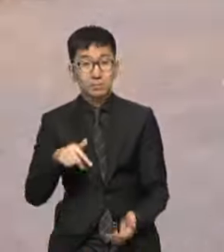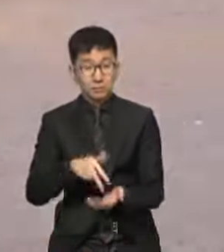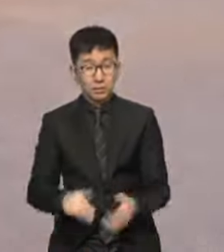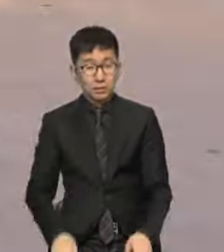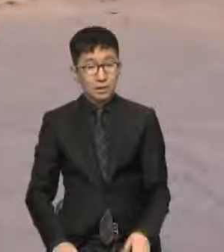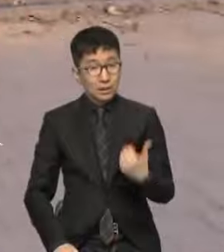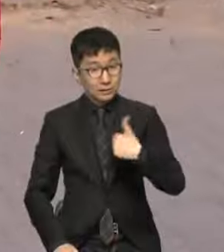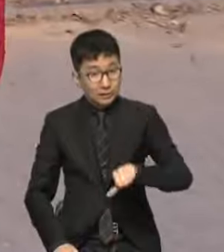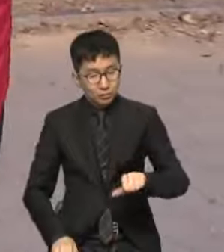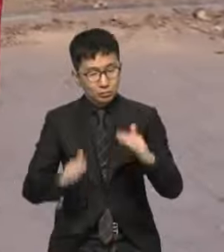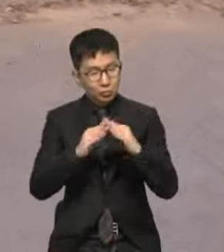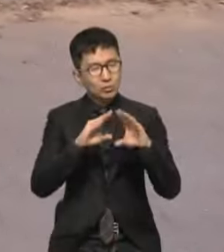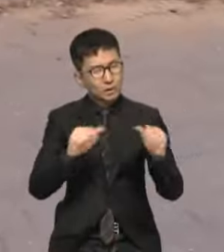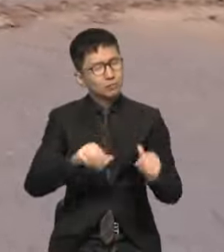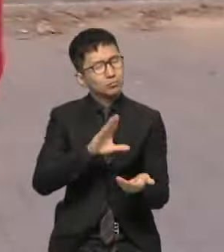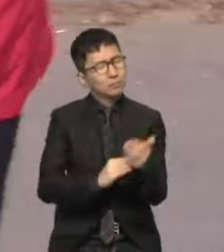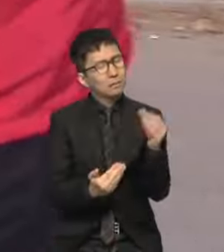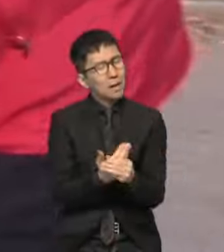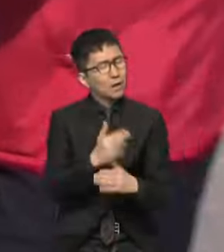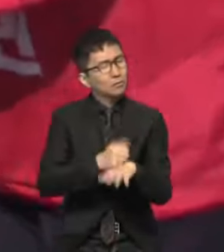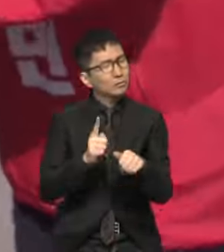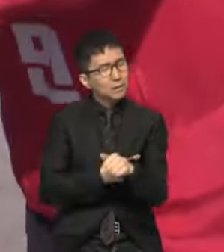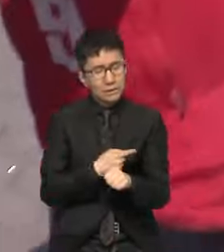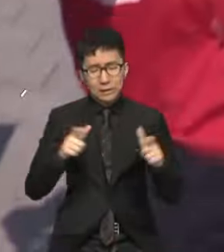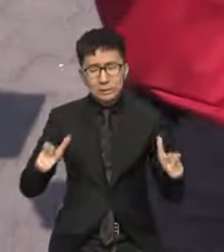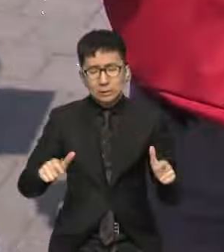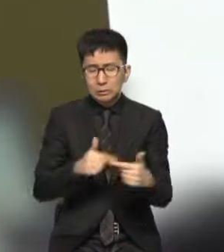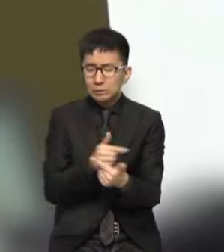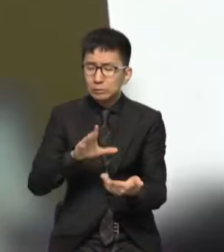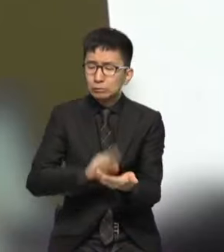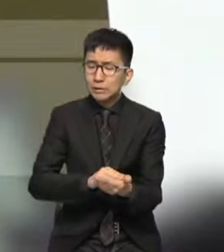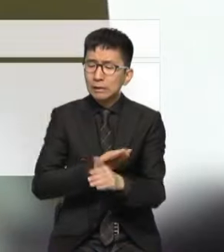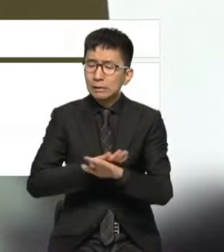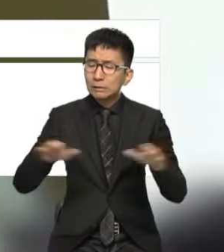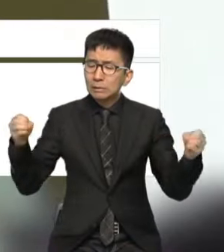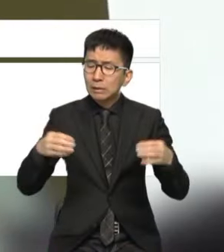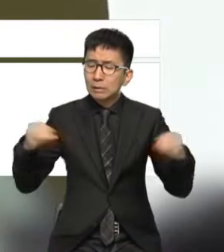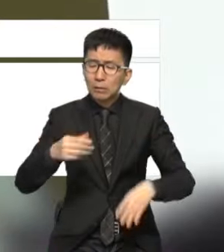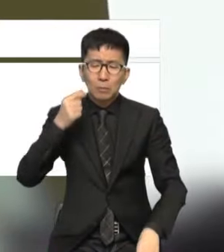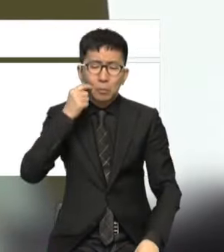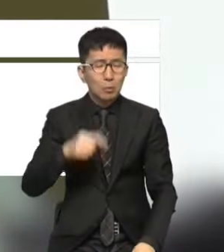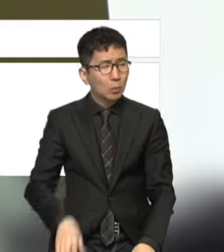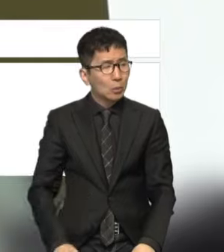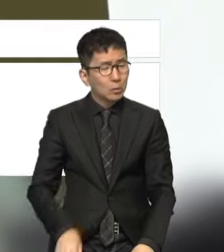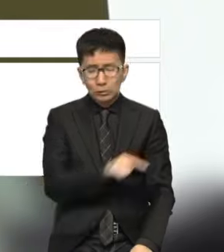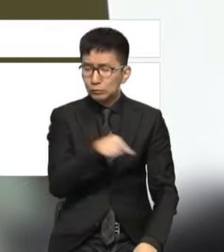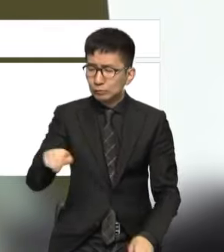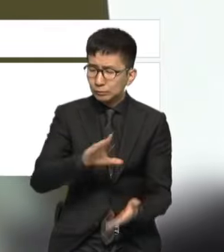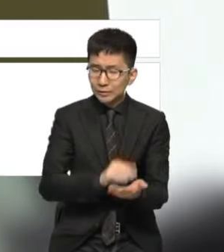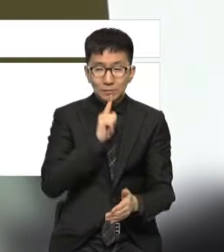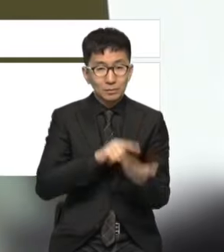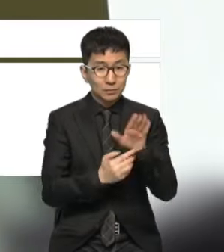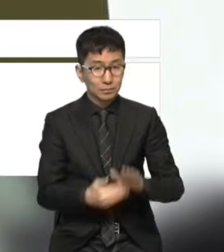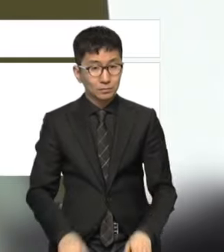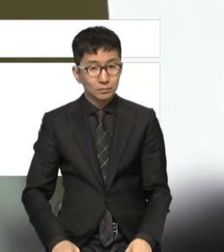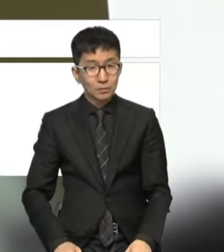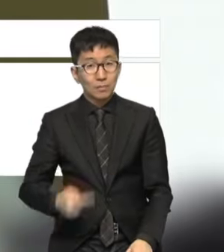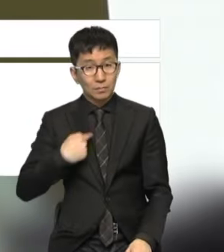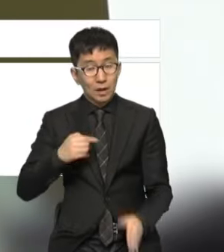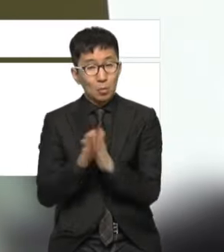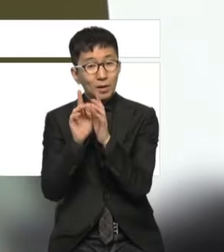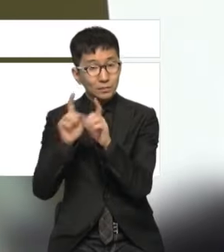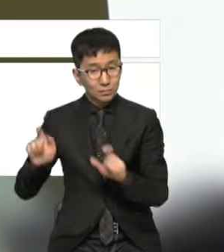현안을 충분히 다루지 못했다며 두 후보를 모두 비난했습니다. 굉장히 동탄에 대한 이야기를 많이 나누고 싶었던 동탄의 주민 한